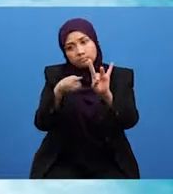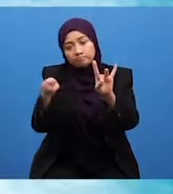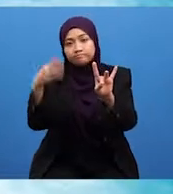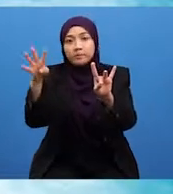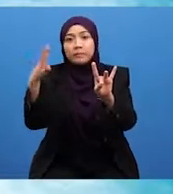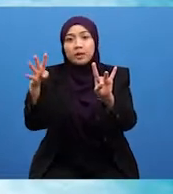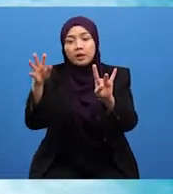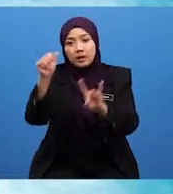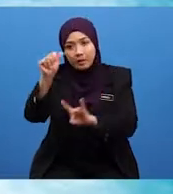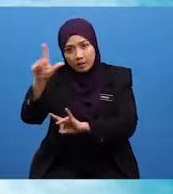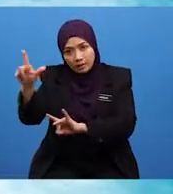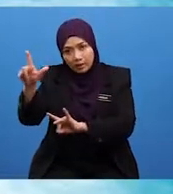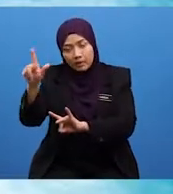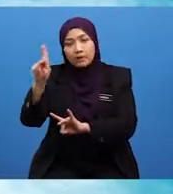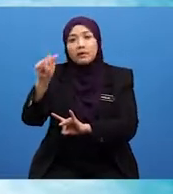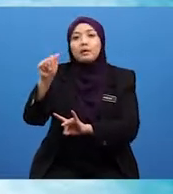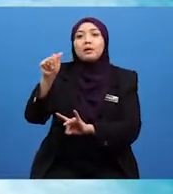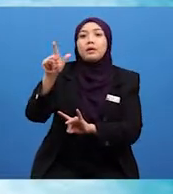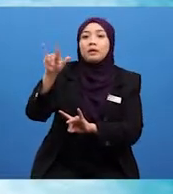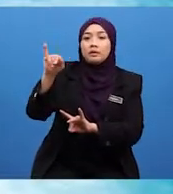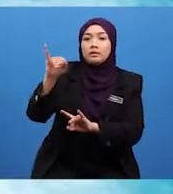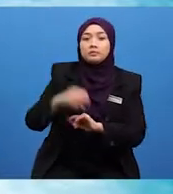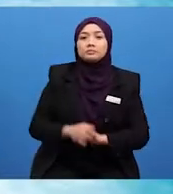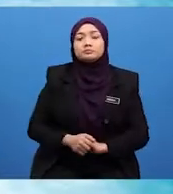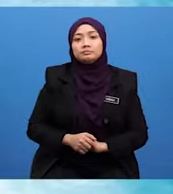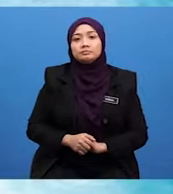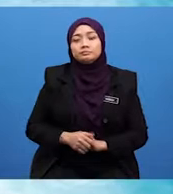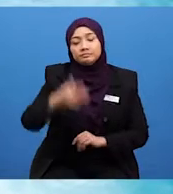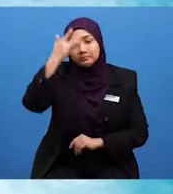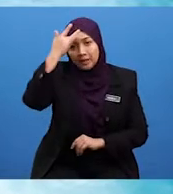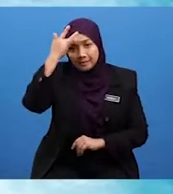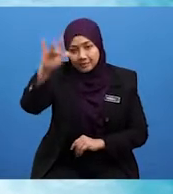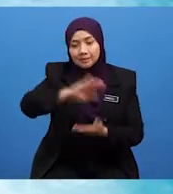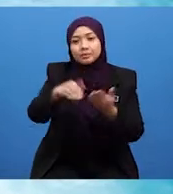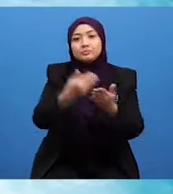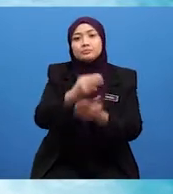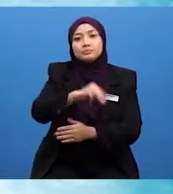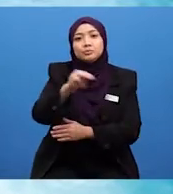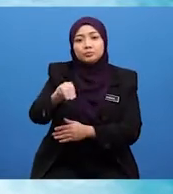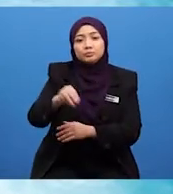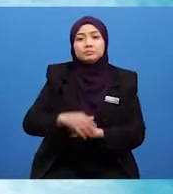14 bersifat alkali. Pandai murid-murid yang mendapat jawapan betul.